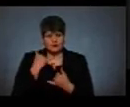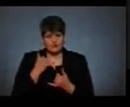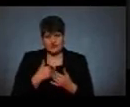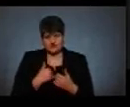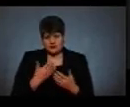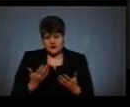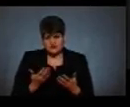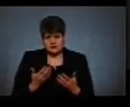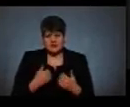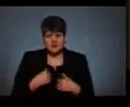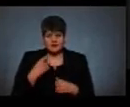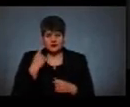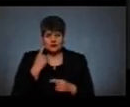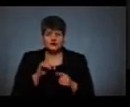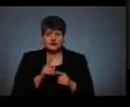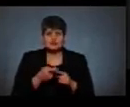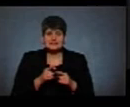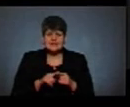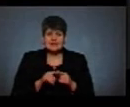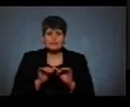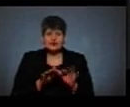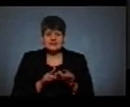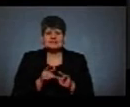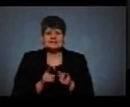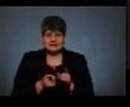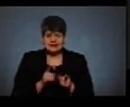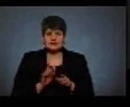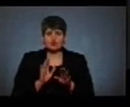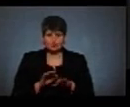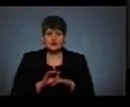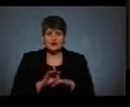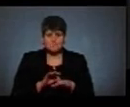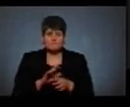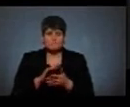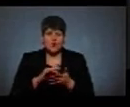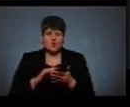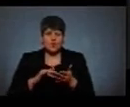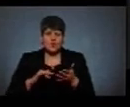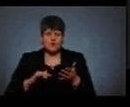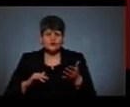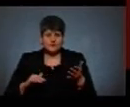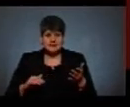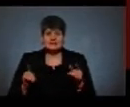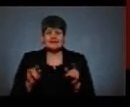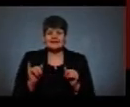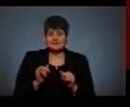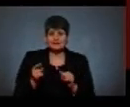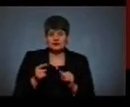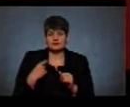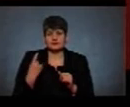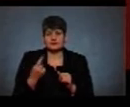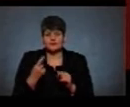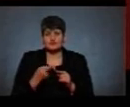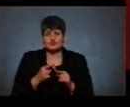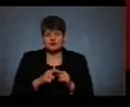Тобто, я думаю, що цей процес він дійсно буде продовжуватися, і Тернопільщина в цьому